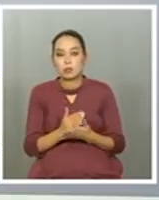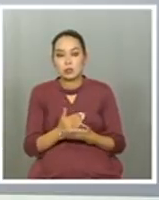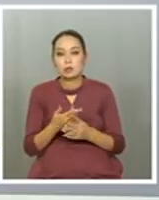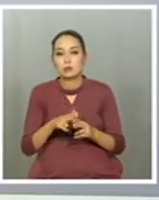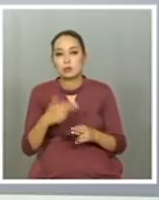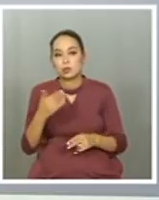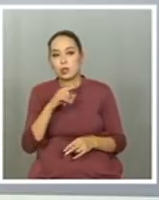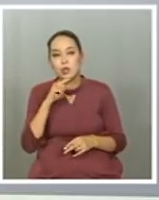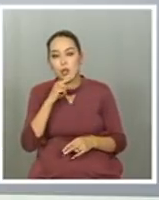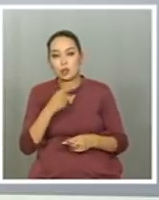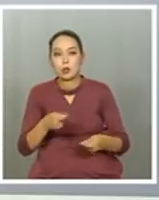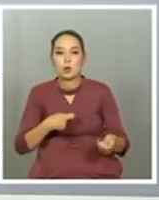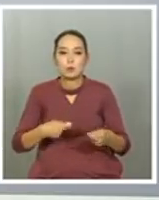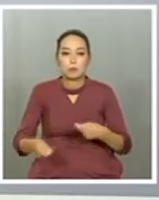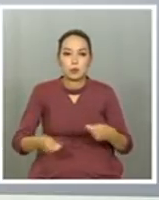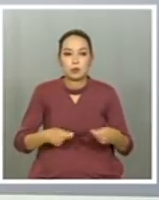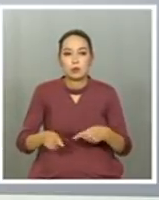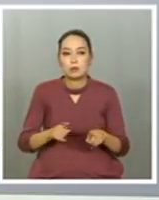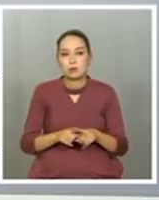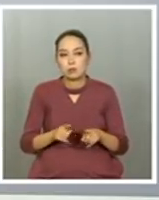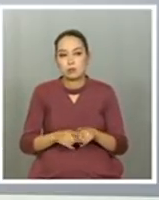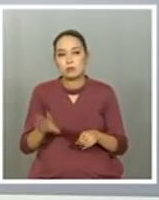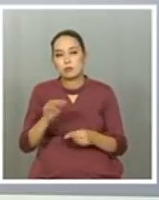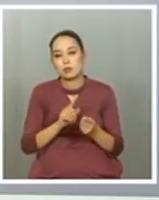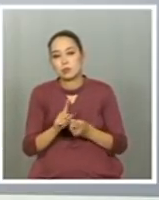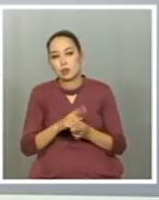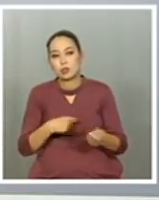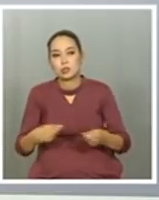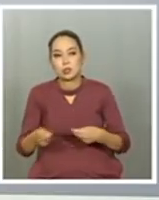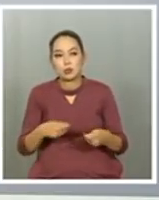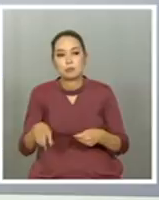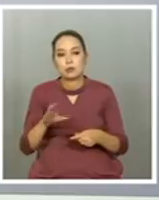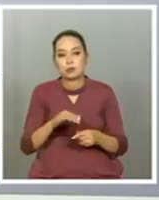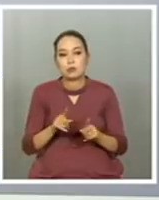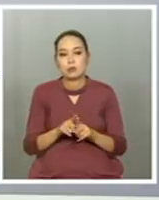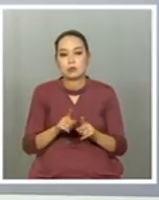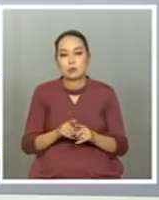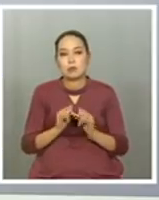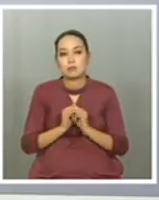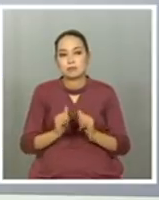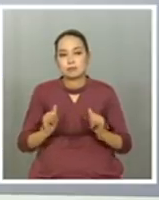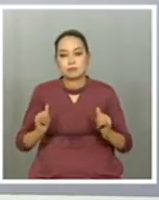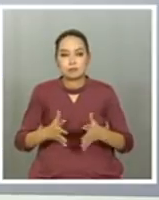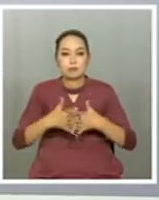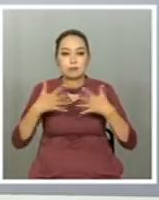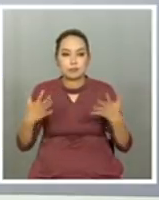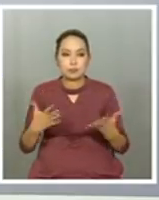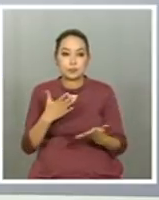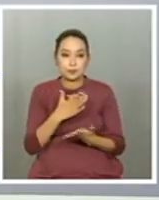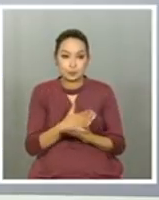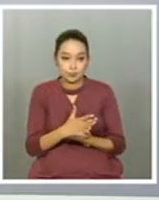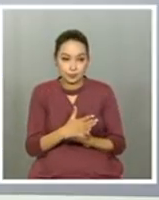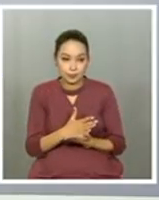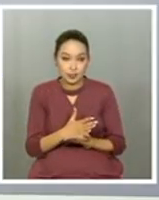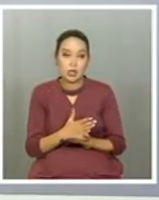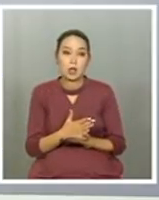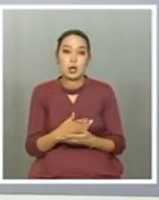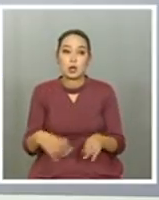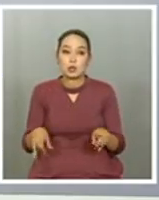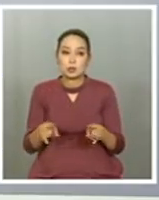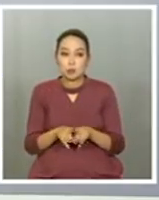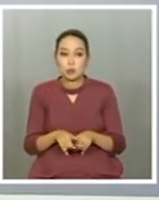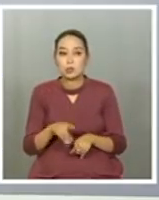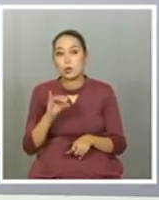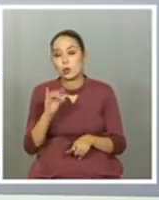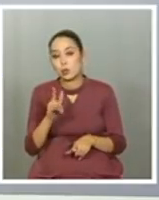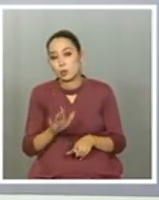экономикалық экспортының үлесіне және олардың сауда байланысын орнатуына біршама мүмкіндік жоғары болып келеді. Сура солай оңтүстік шығыс